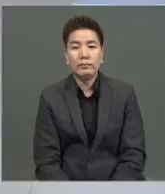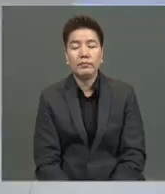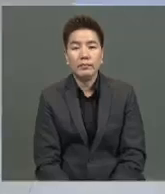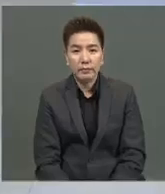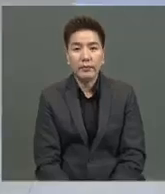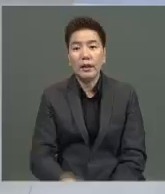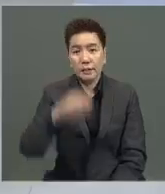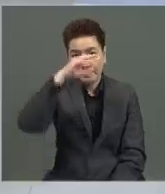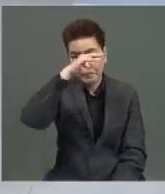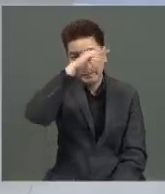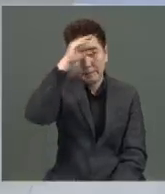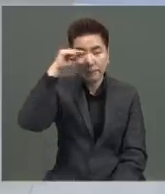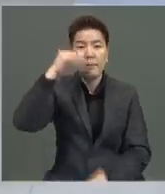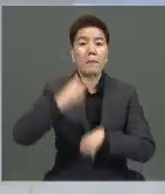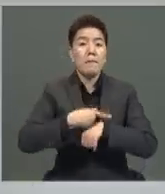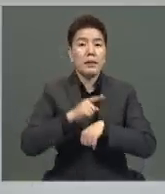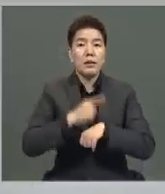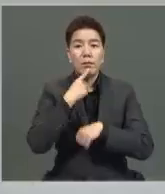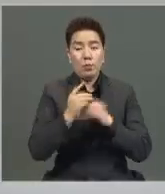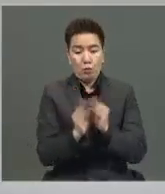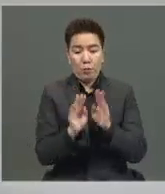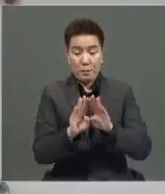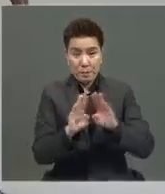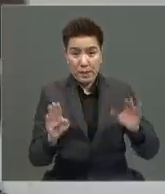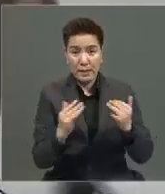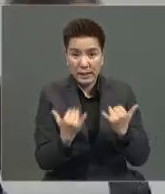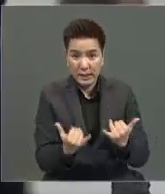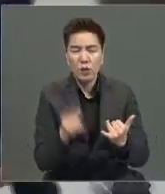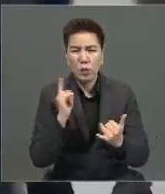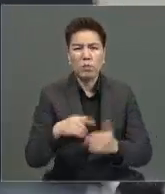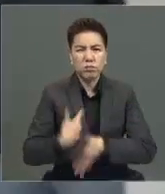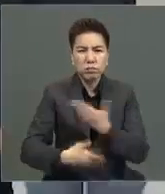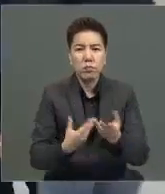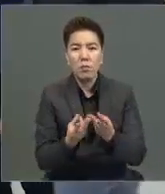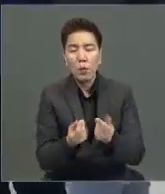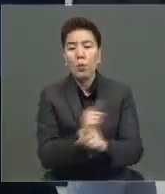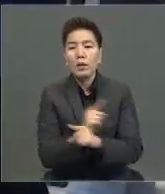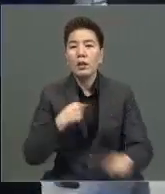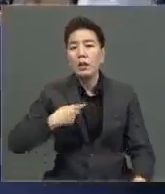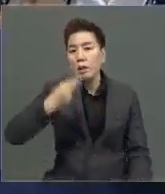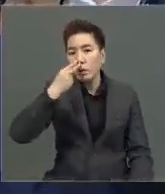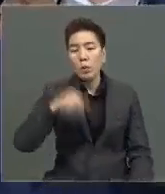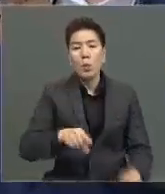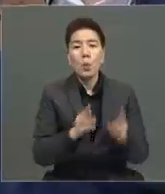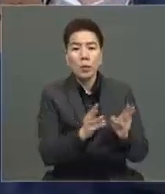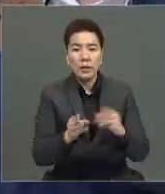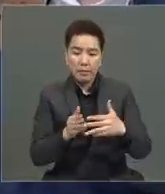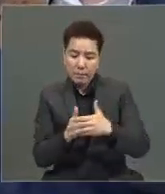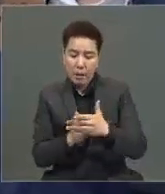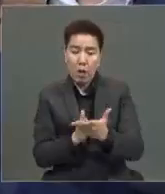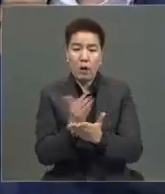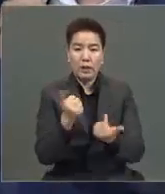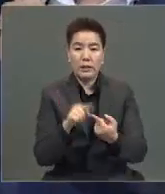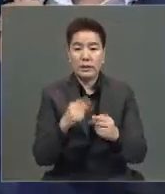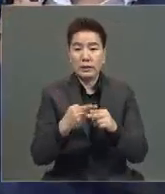ซึ่งอย่างที่คุณชวนบอกไปนะคะว่าการเปิดประชุมครั้งนี้ถึงแม้ว่าจะต้องเร่งรัดแต่ก็มองว่านี่แหละคือทางออกตรงกับ